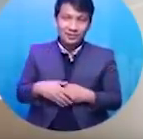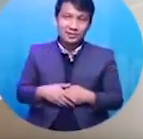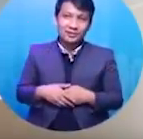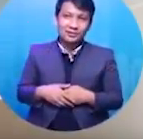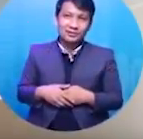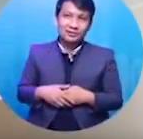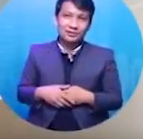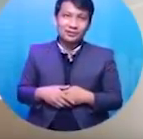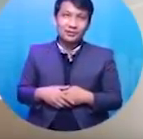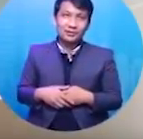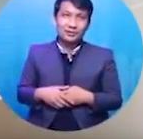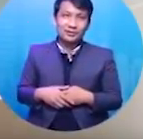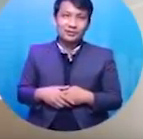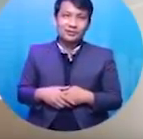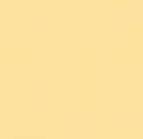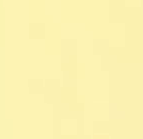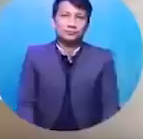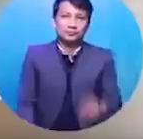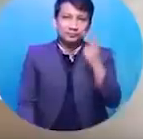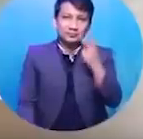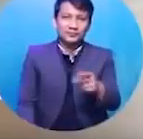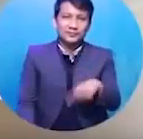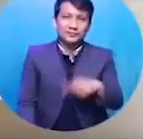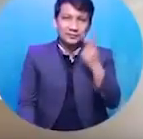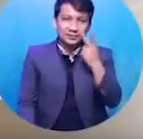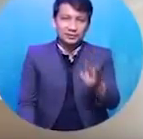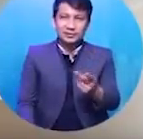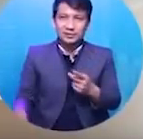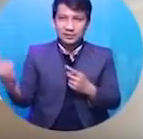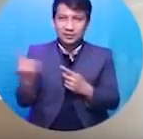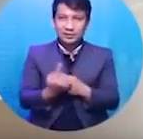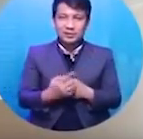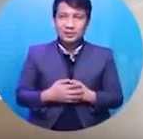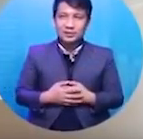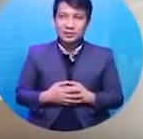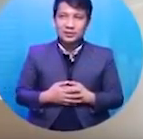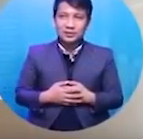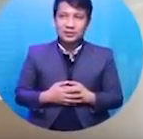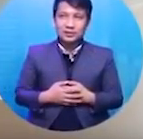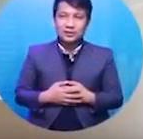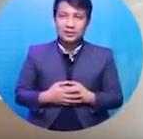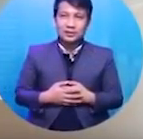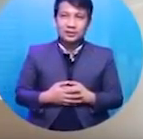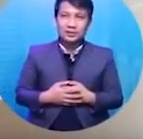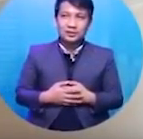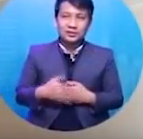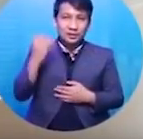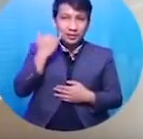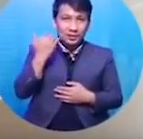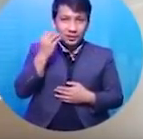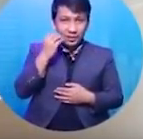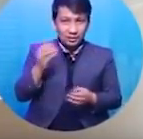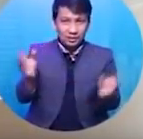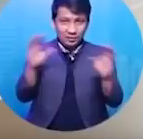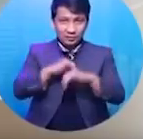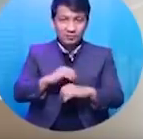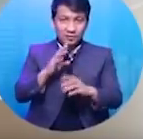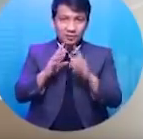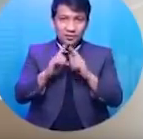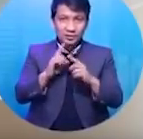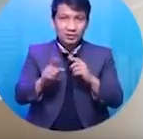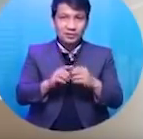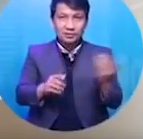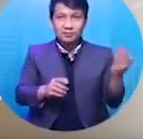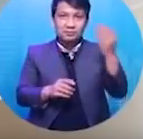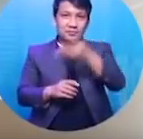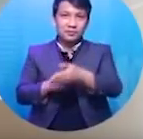Sir. Ah, ma'am. Ay, wala na po yun. Ma'am. Isasabi, baka po pagkatapos ng pag-uusap namin ito, pupunta po